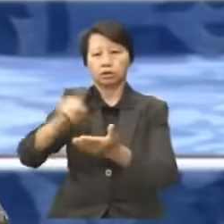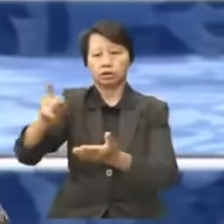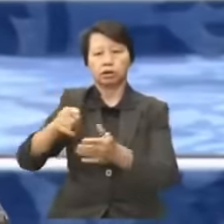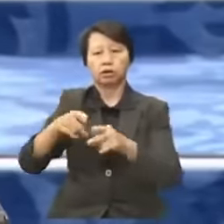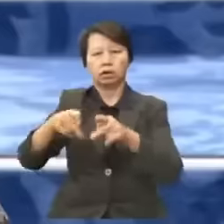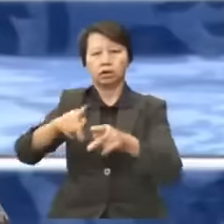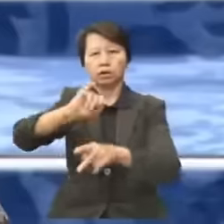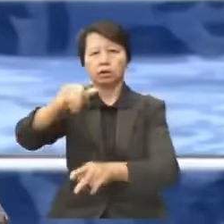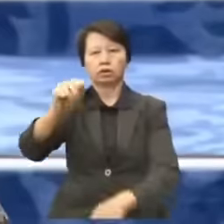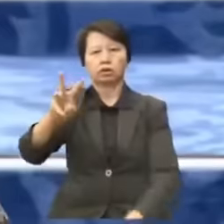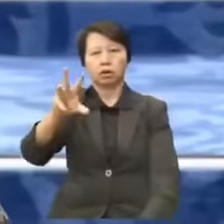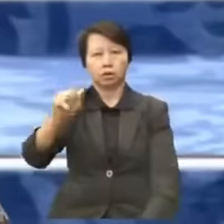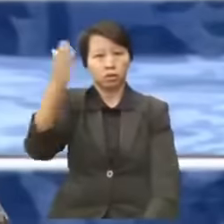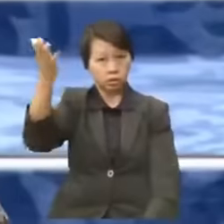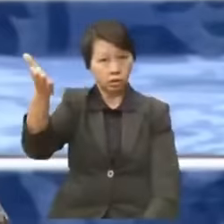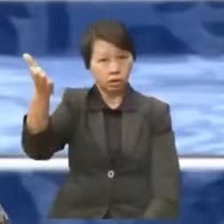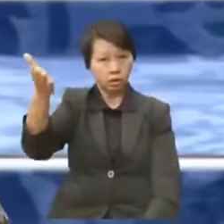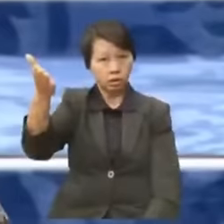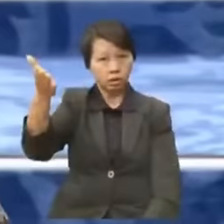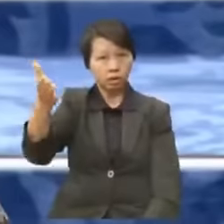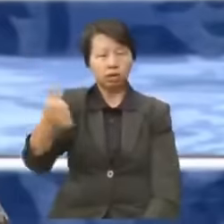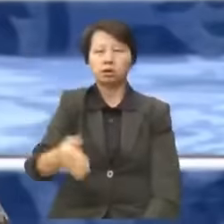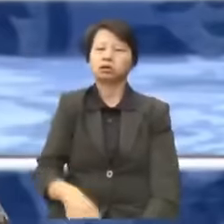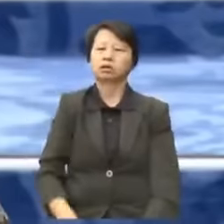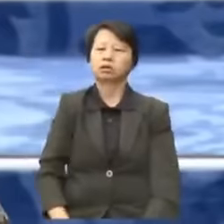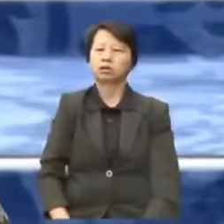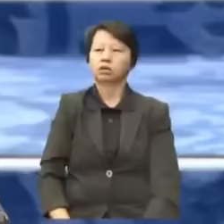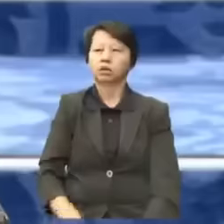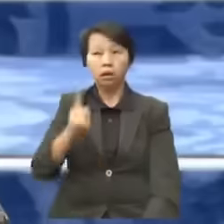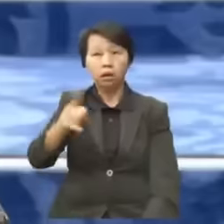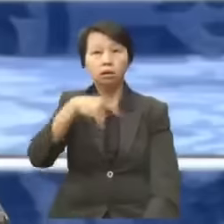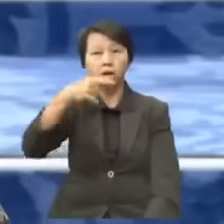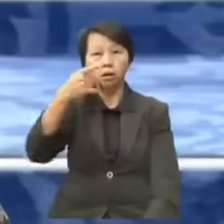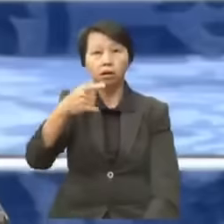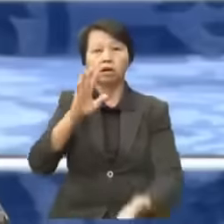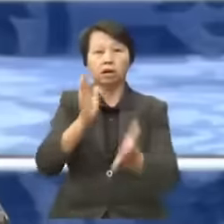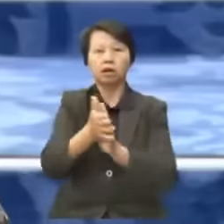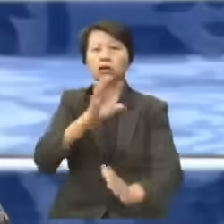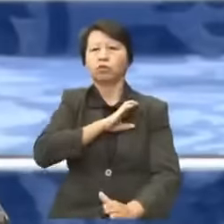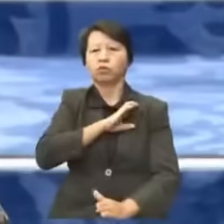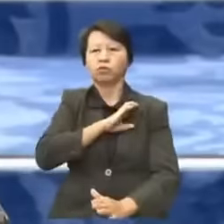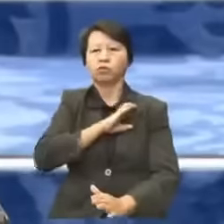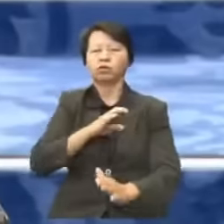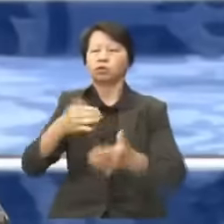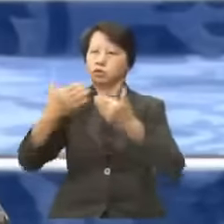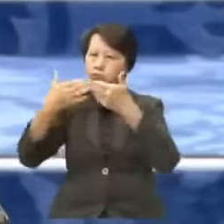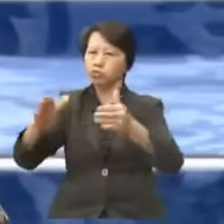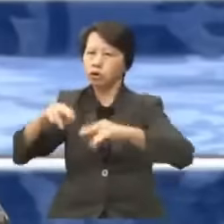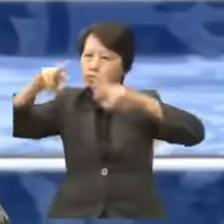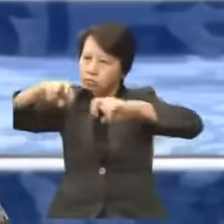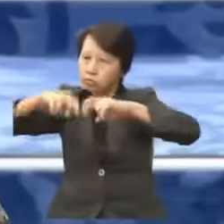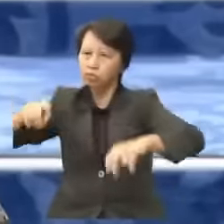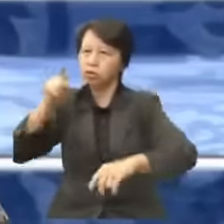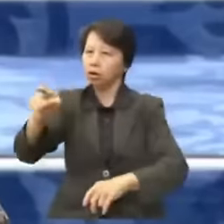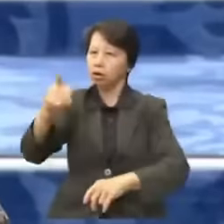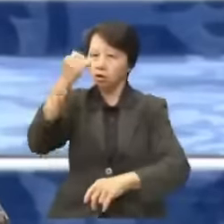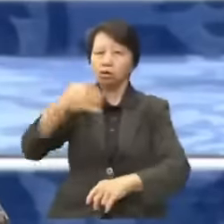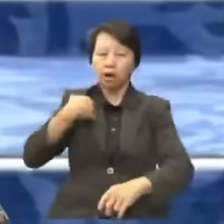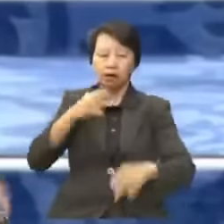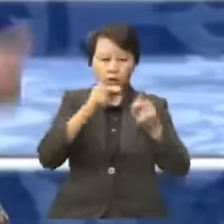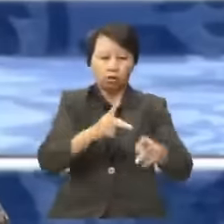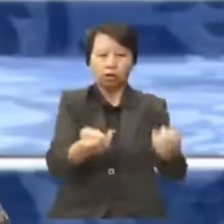Parit jawaad ini disebut jadi polis terpaksa buka siasatanah sebab ada